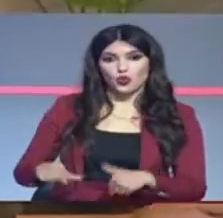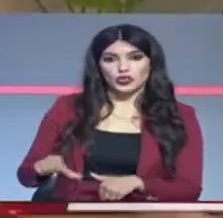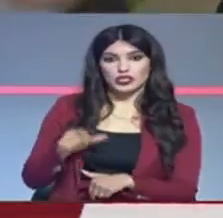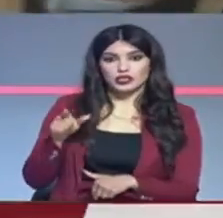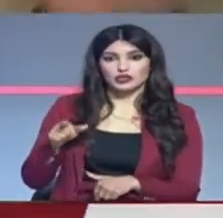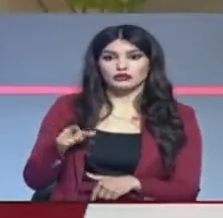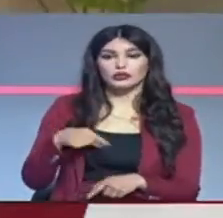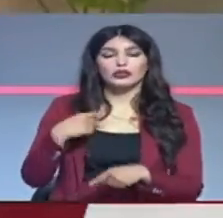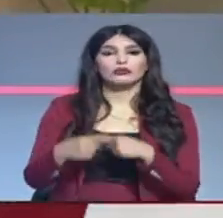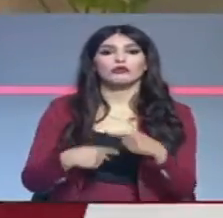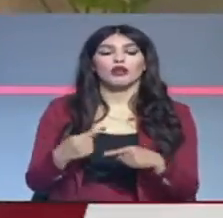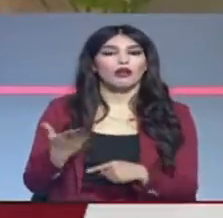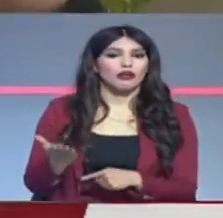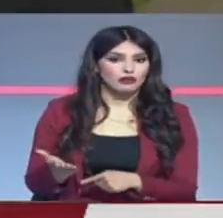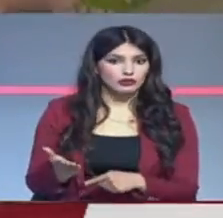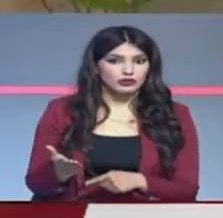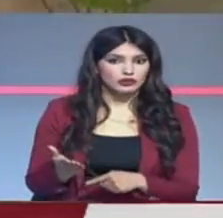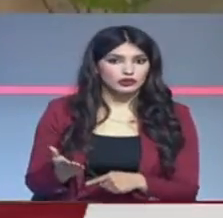تجمعوا